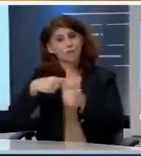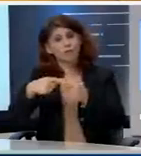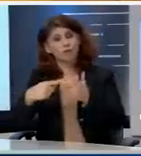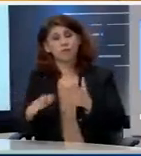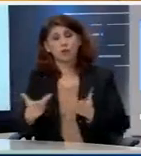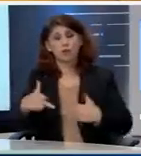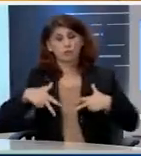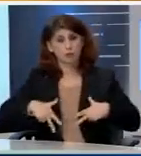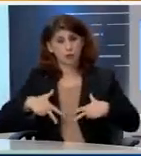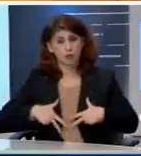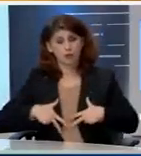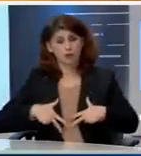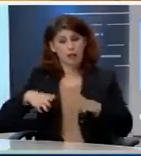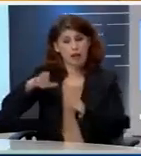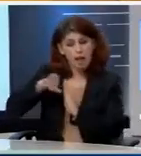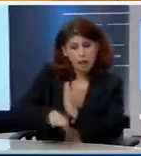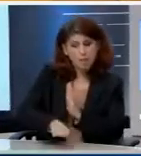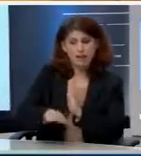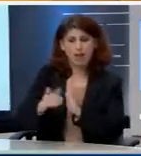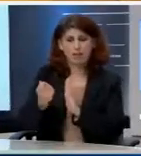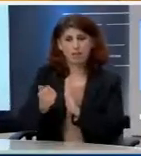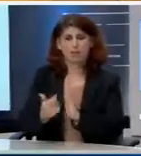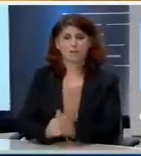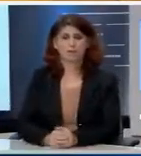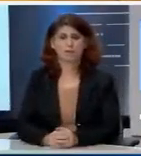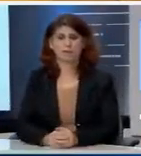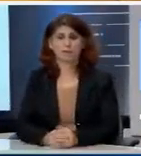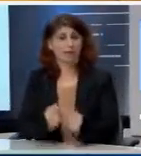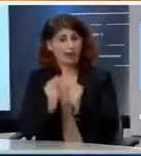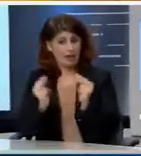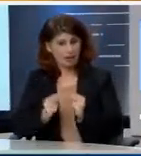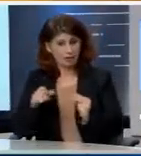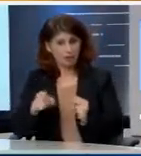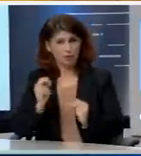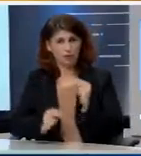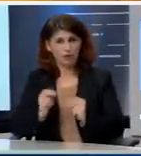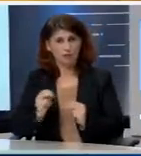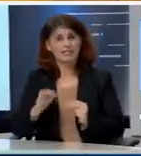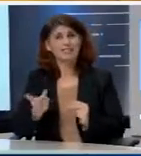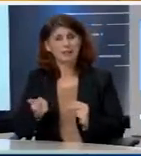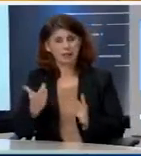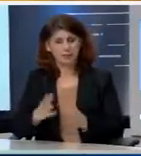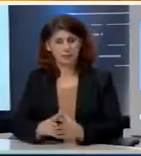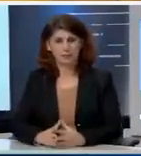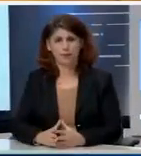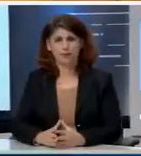πόσο ο υπουργός θα είχε χαμηλά τις τιμές. Για να λύσω αυτό το πρόβλημα, έκανα τις εξής κινήσεις.